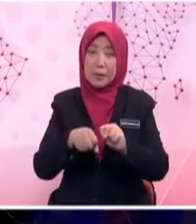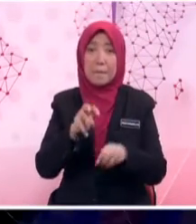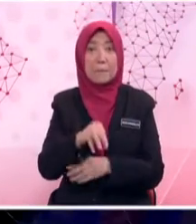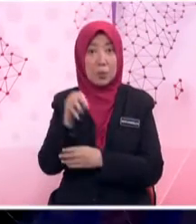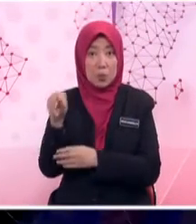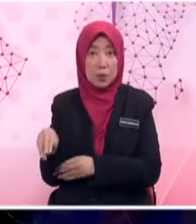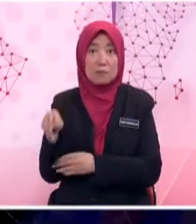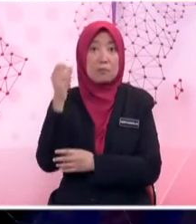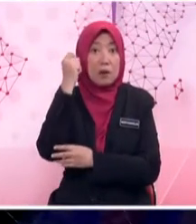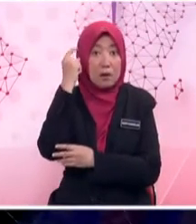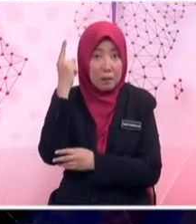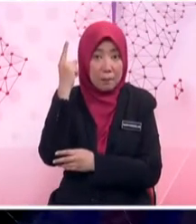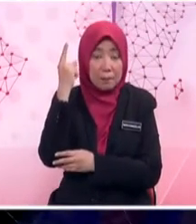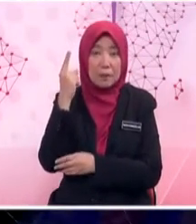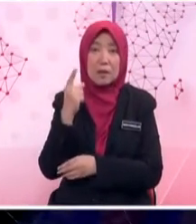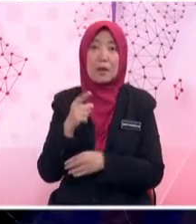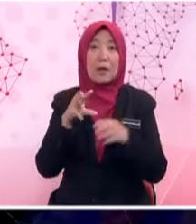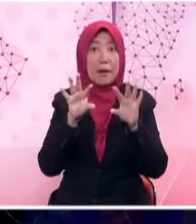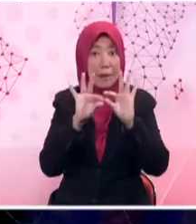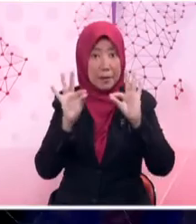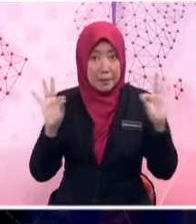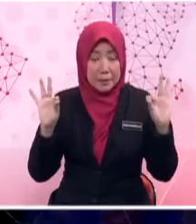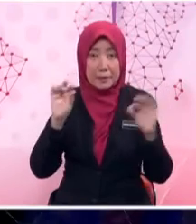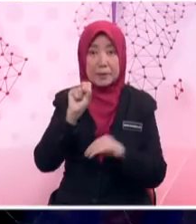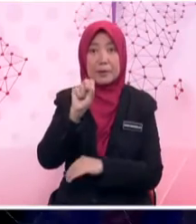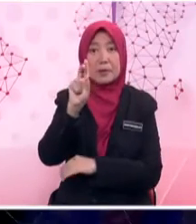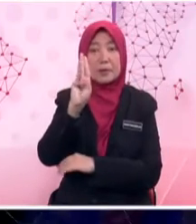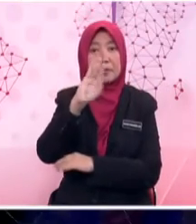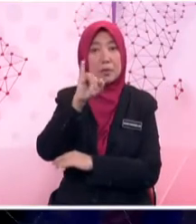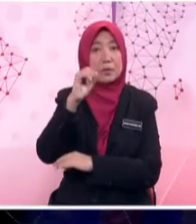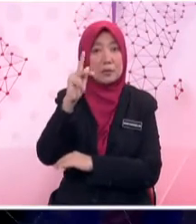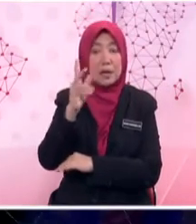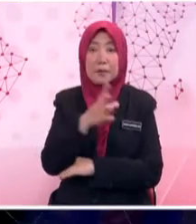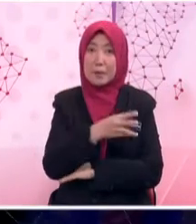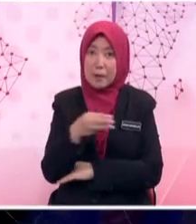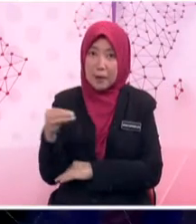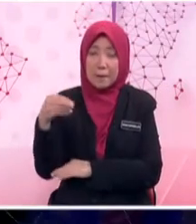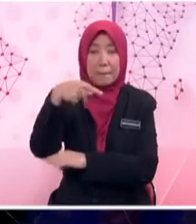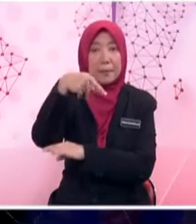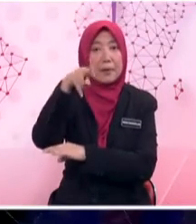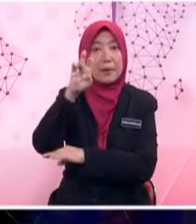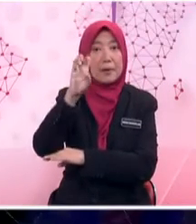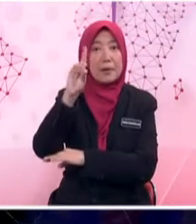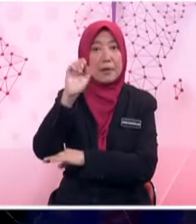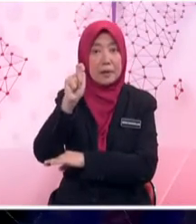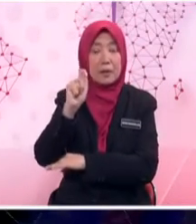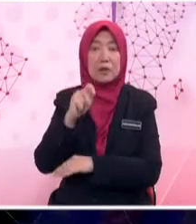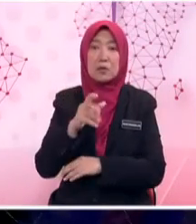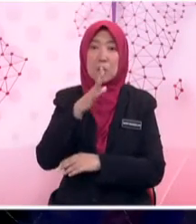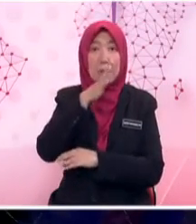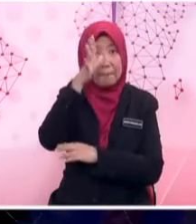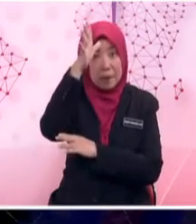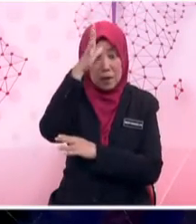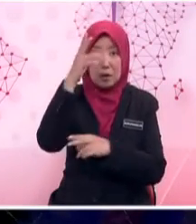ada subjek dan juga predikatnya. Jadi kalau kat rumah, mungkin ibu bapa juga boleh